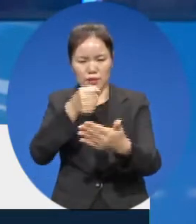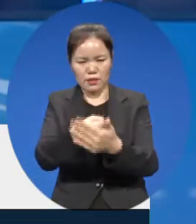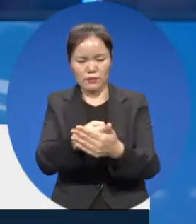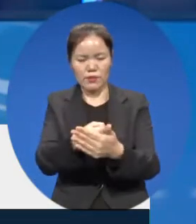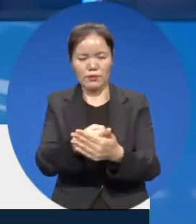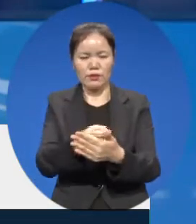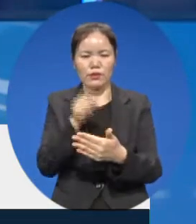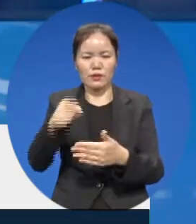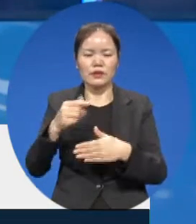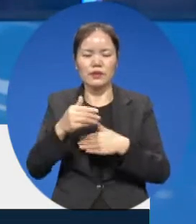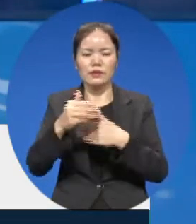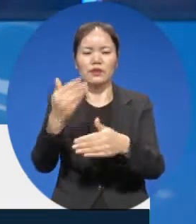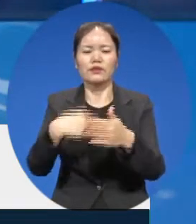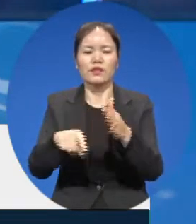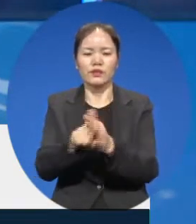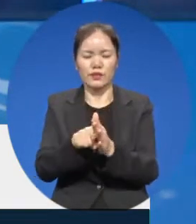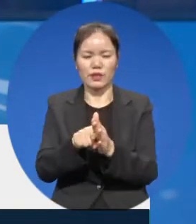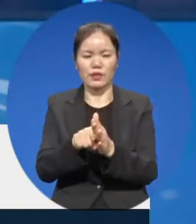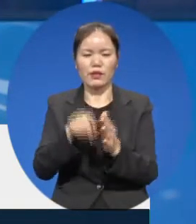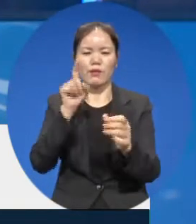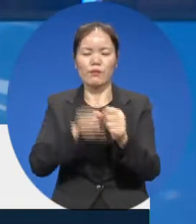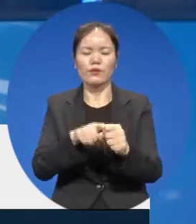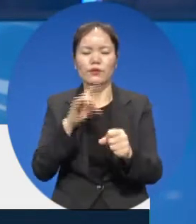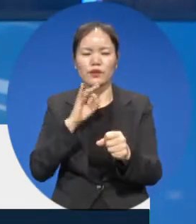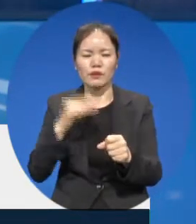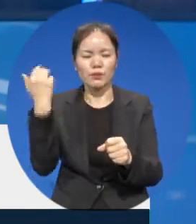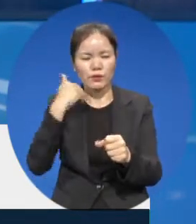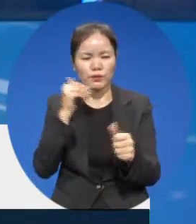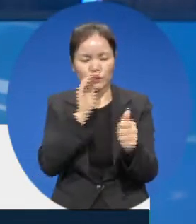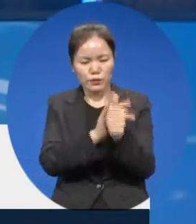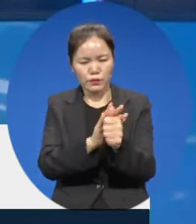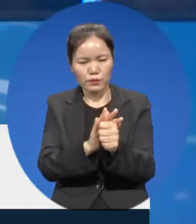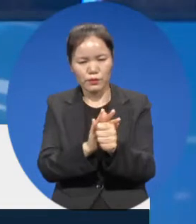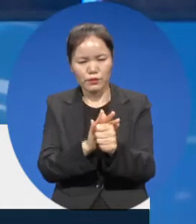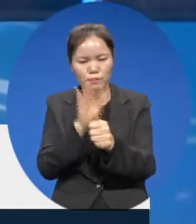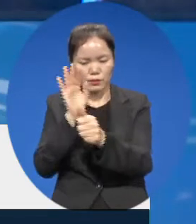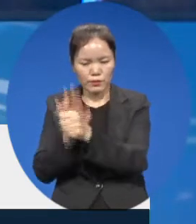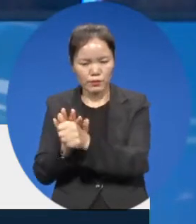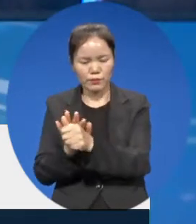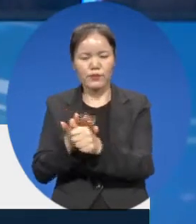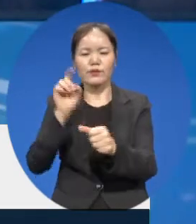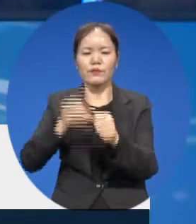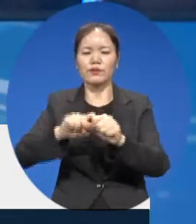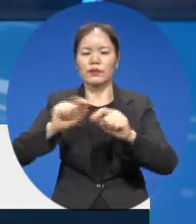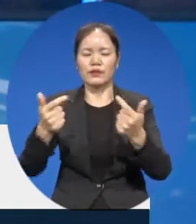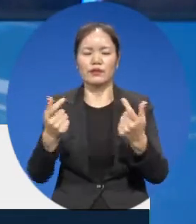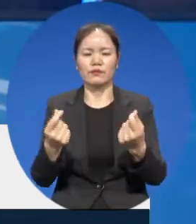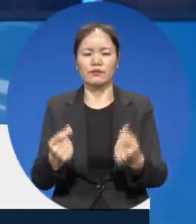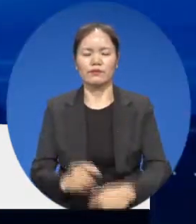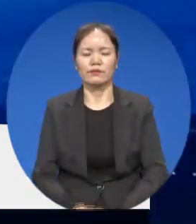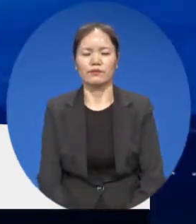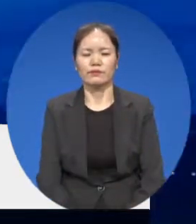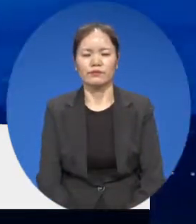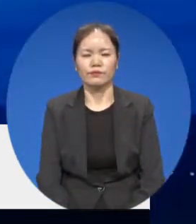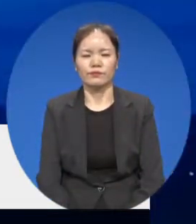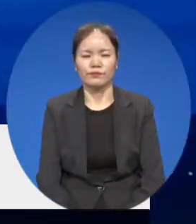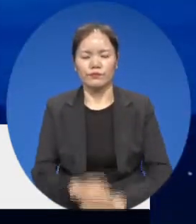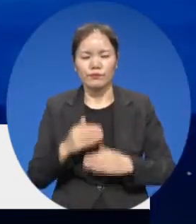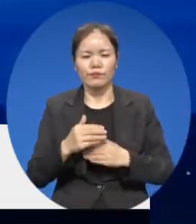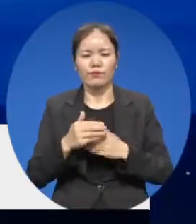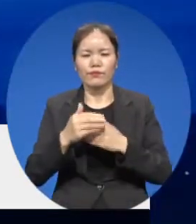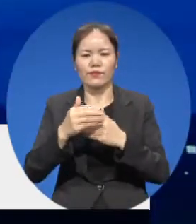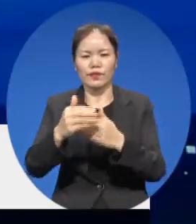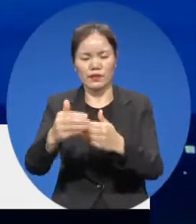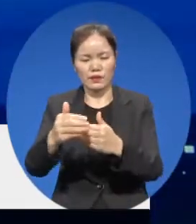방점을 둔 것이지 이 경우 누구를 지지하거나 어떤 사람이 힘을 실어줘야 행동이라 않게 보질 않습니다 그렇군요 일단 절차가 제대로